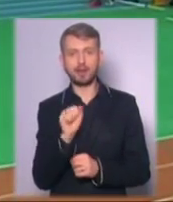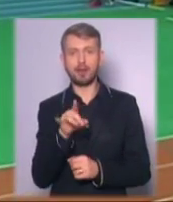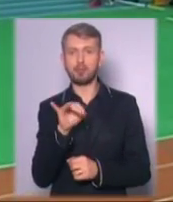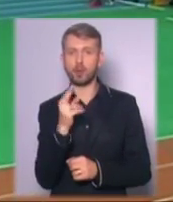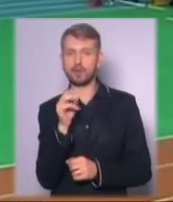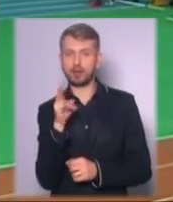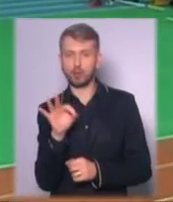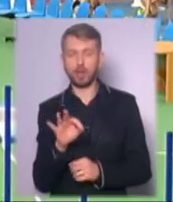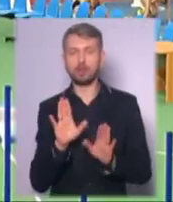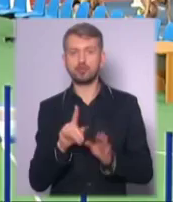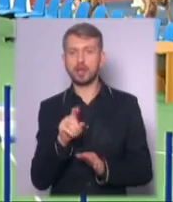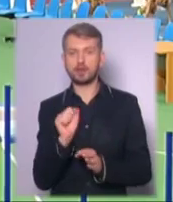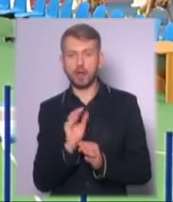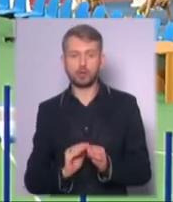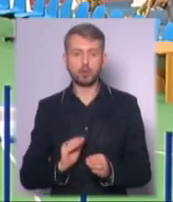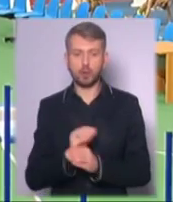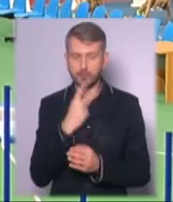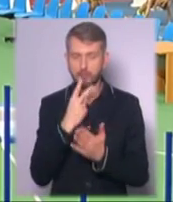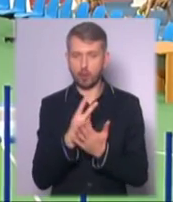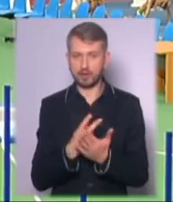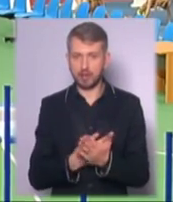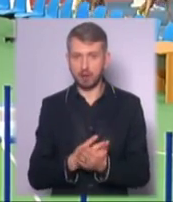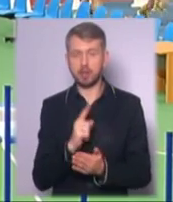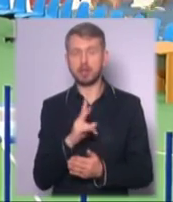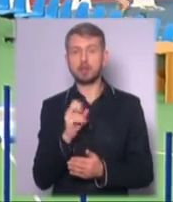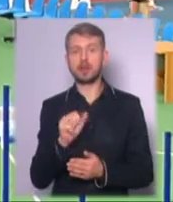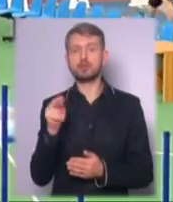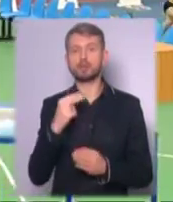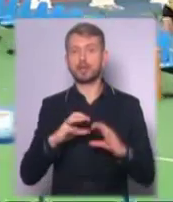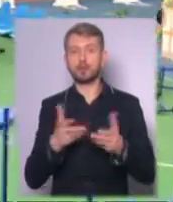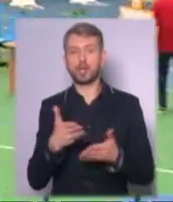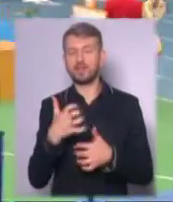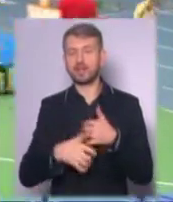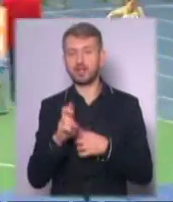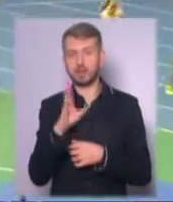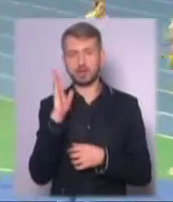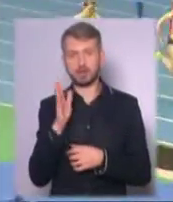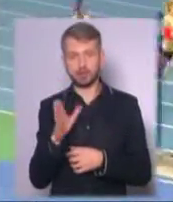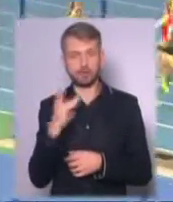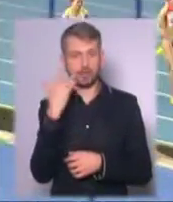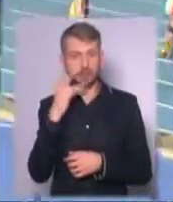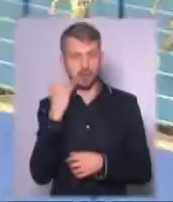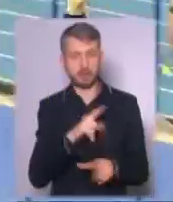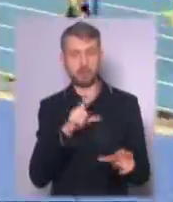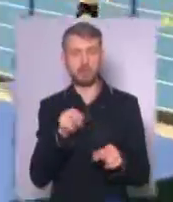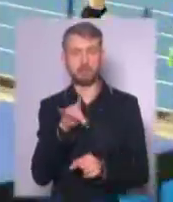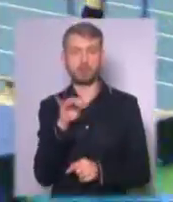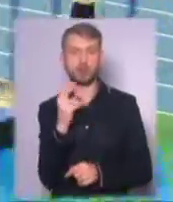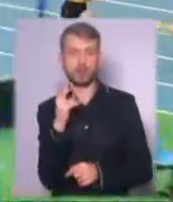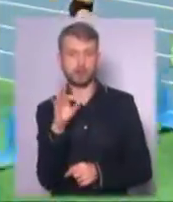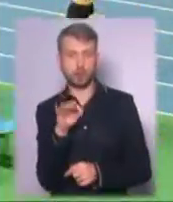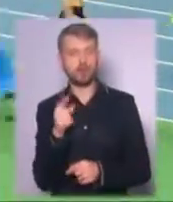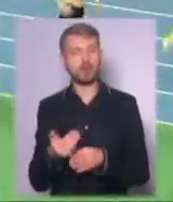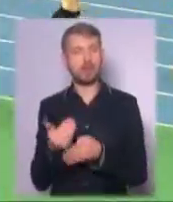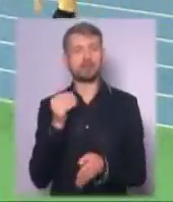Проценка лише за додатковими показниками. Але на чемпіонат світу, який в середині березня відбудеться у США, поїде Проценко, оскільки він